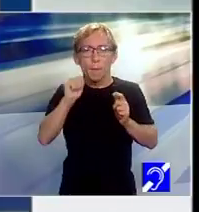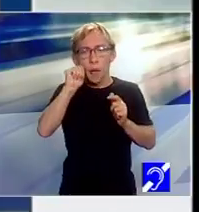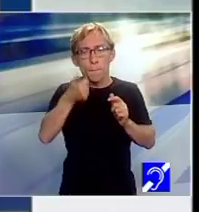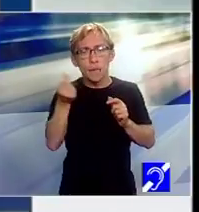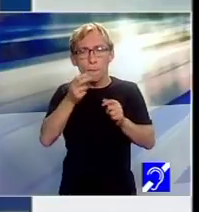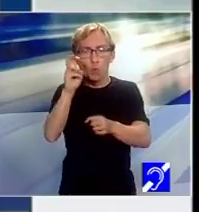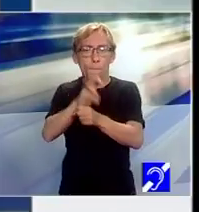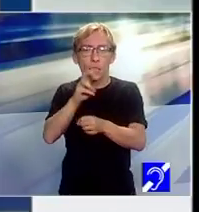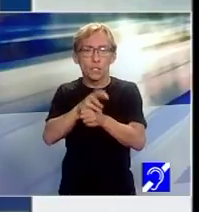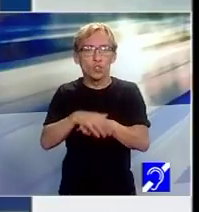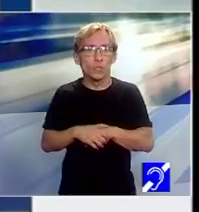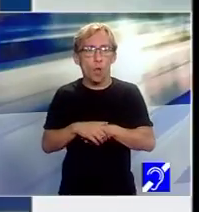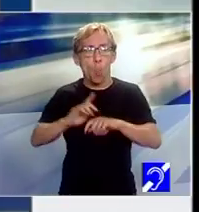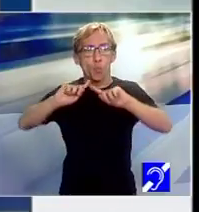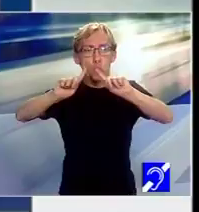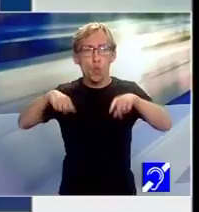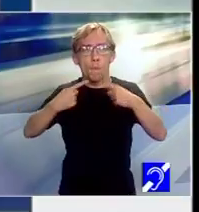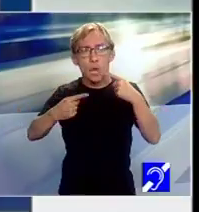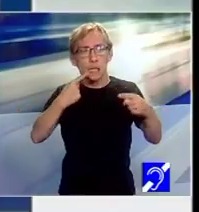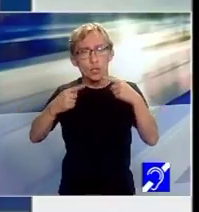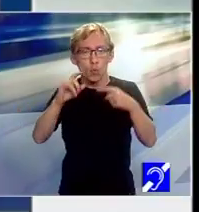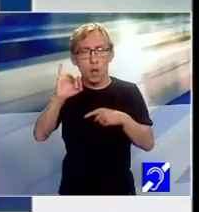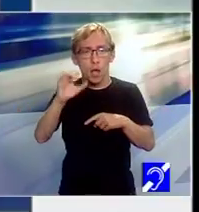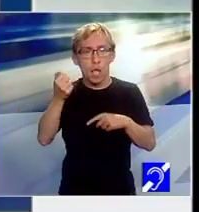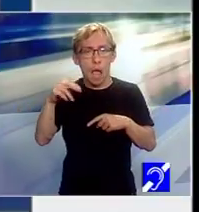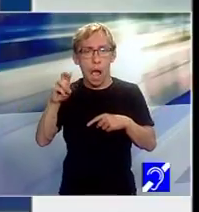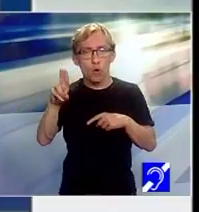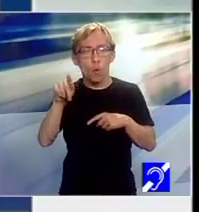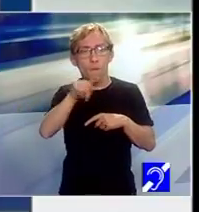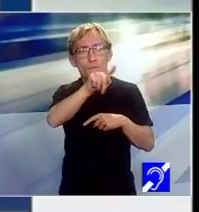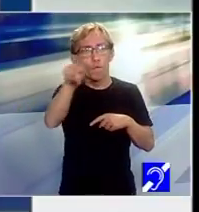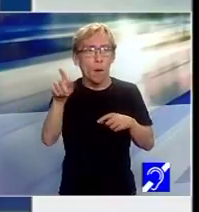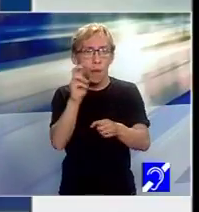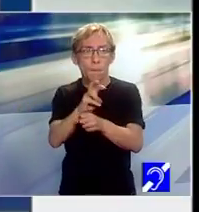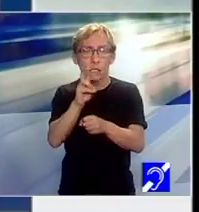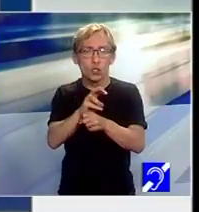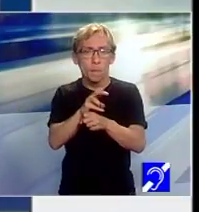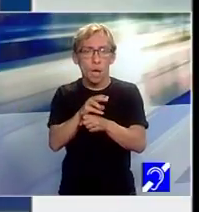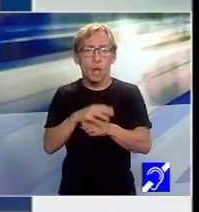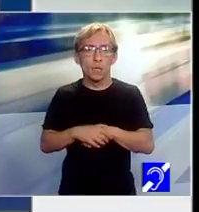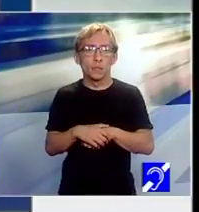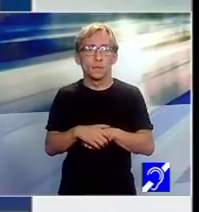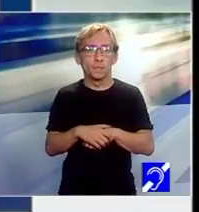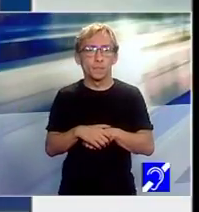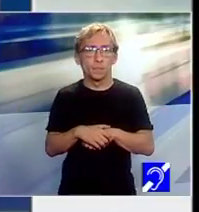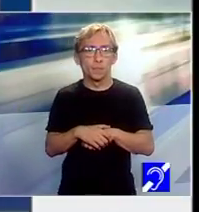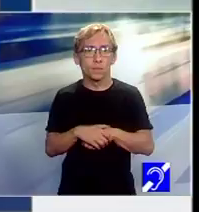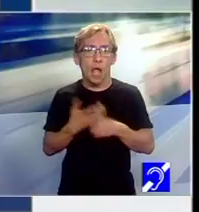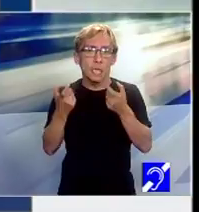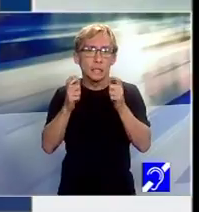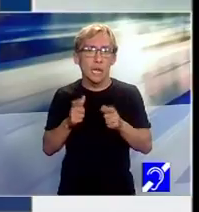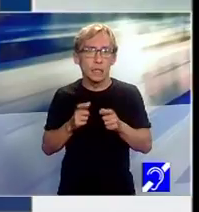dar după ce stați de vorbă cu Virgil Ianțu, veți participa la, la cea mică sesiune